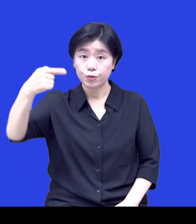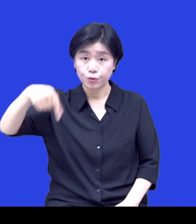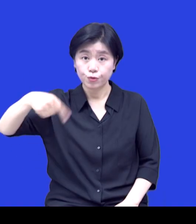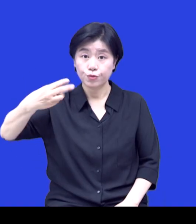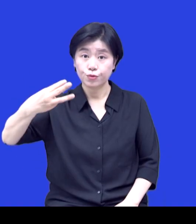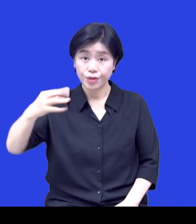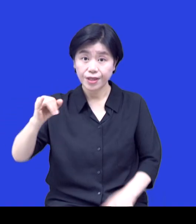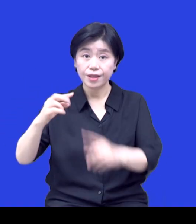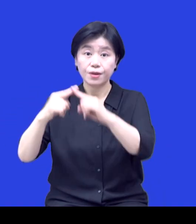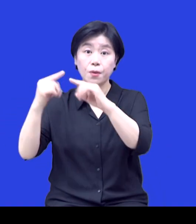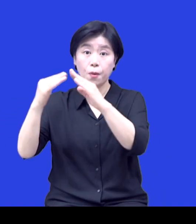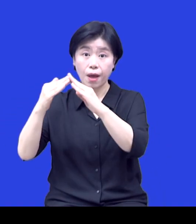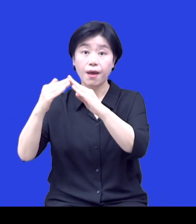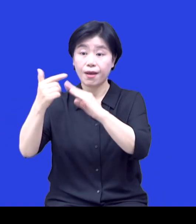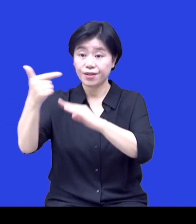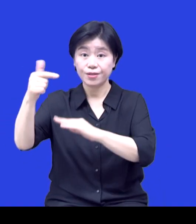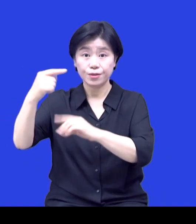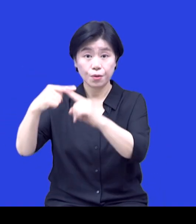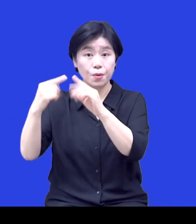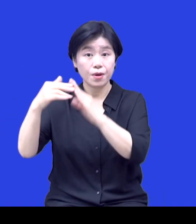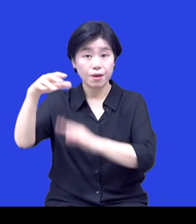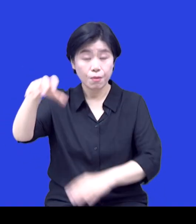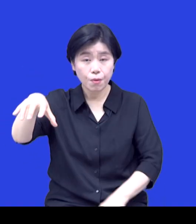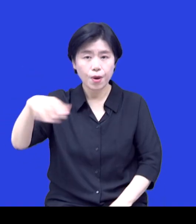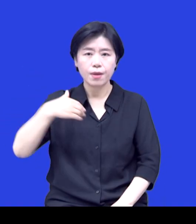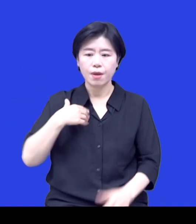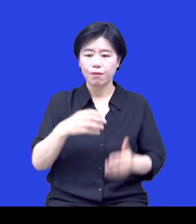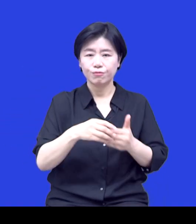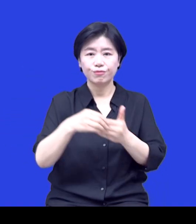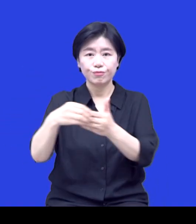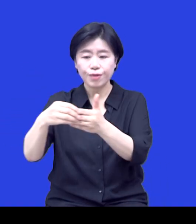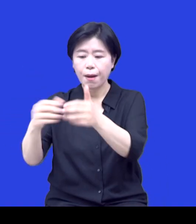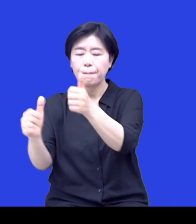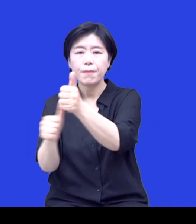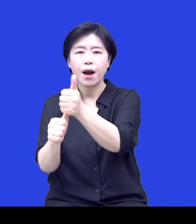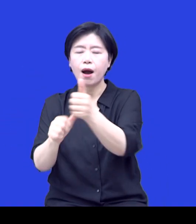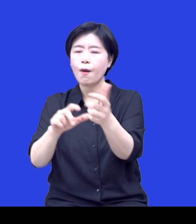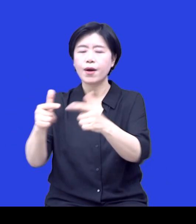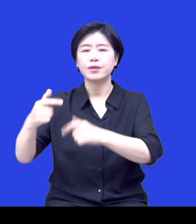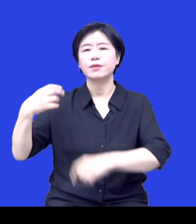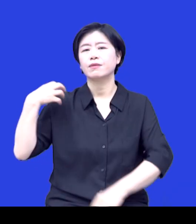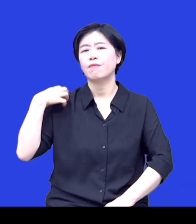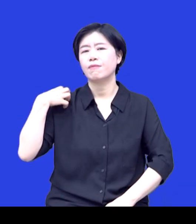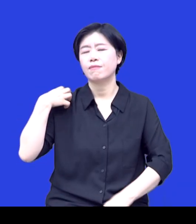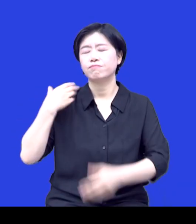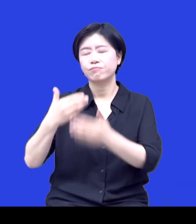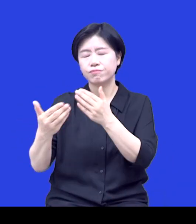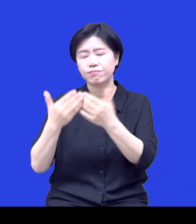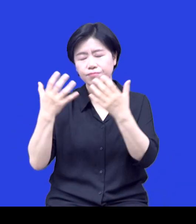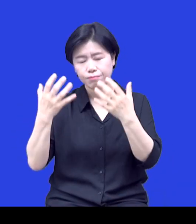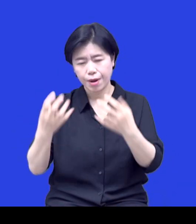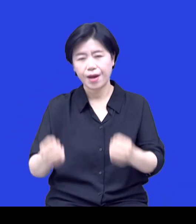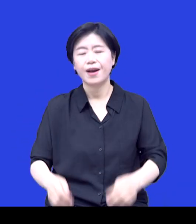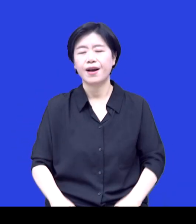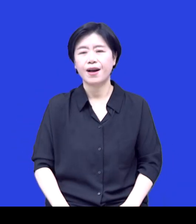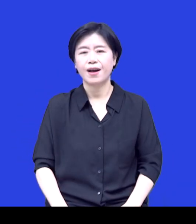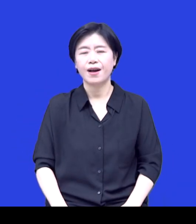오래 하면서 하고 싶은 사역들 참 많이 해보았고 지금도 참 열매가 있는